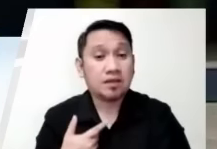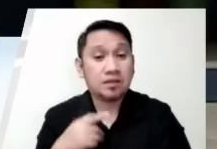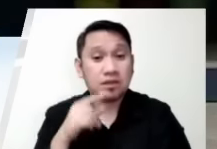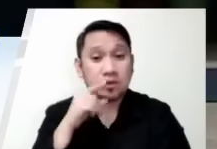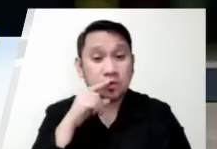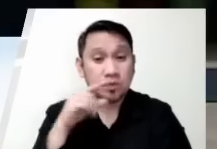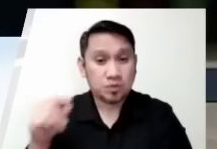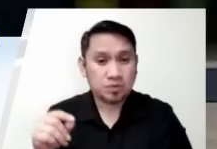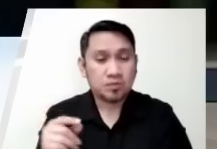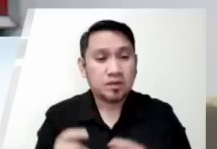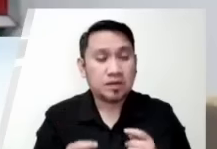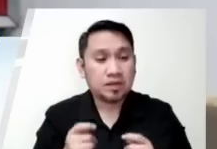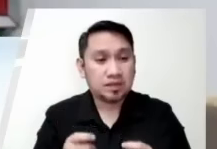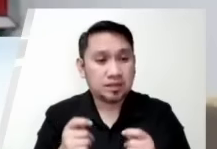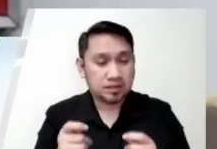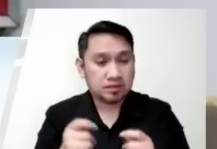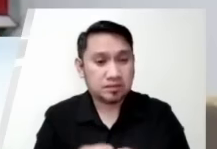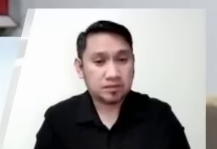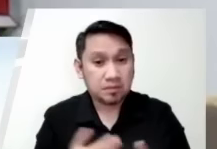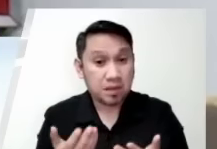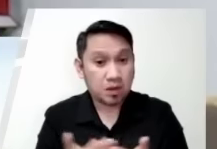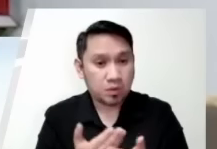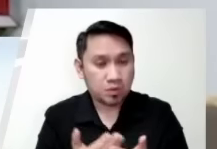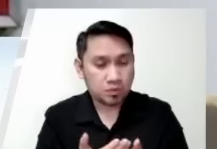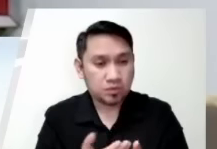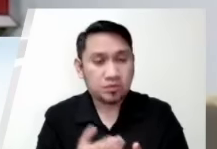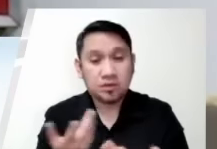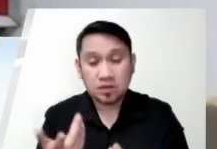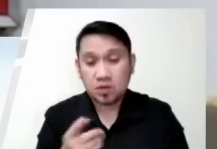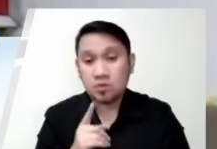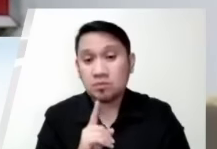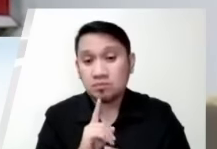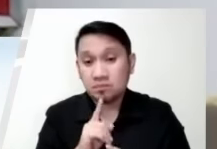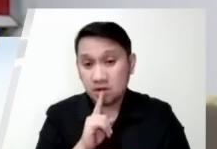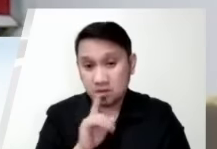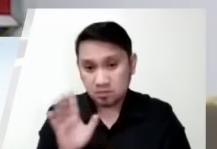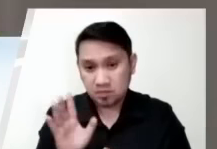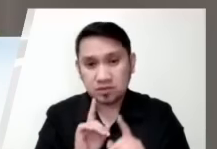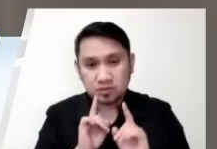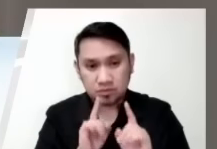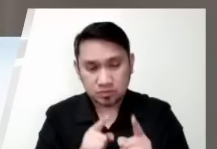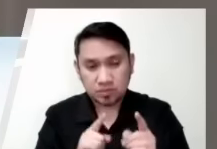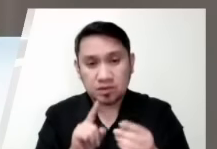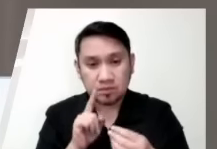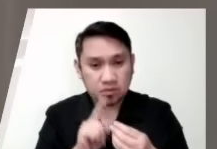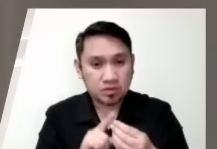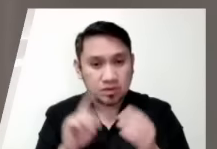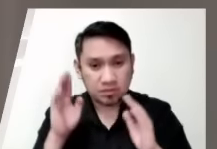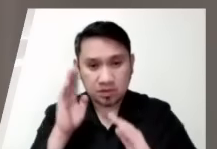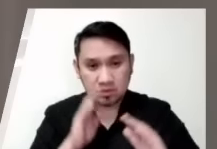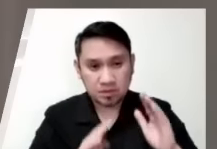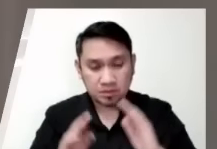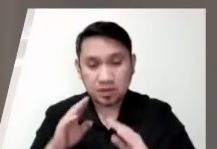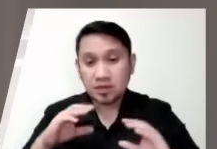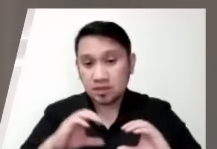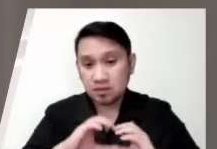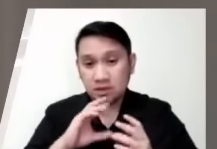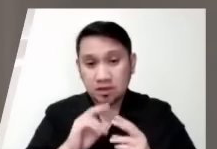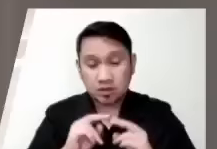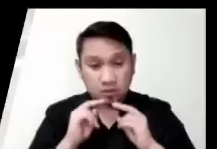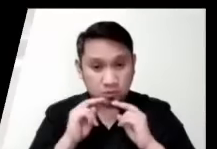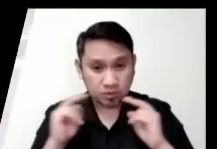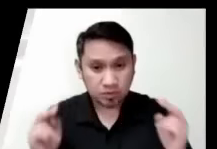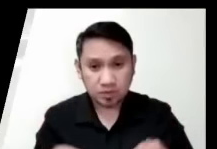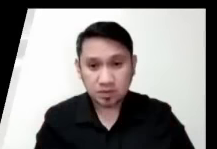kanina lang umupo sa pwesto n nga ko naman siyang tutugunan nila ang problemang ito para sa GM grated news Emil